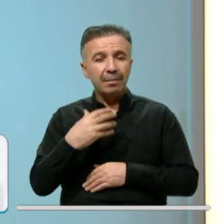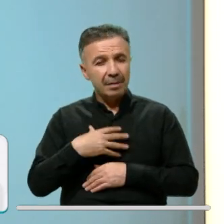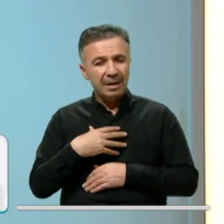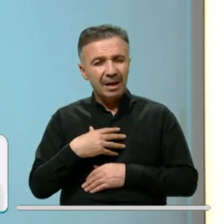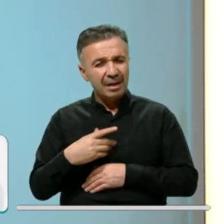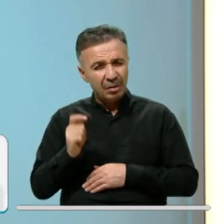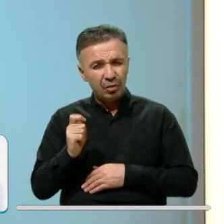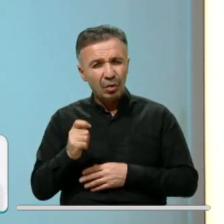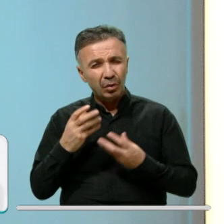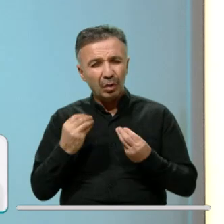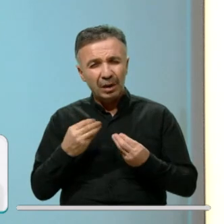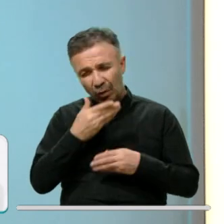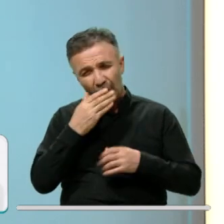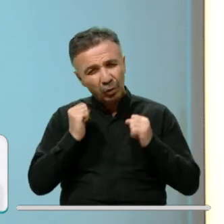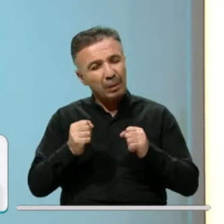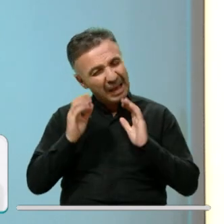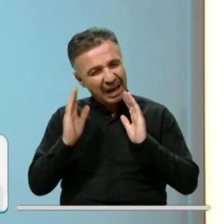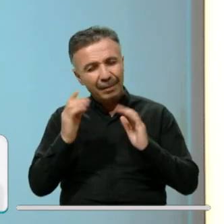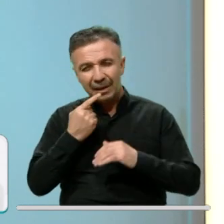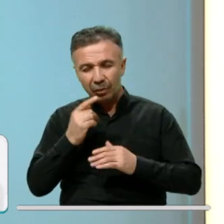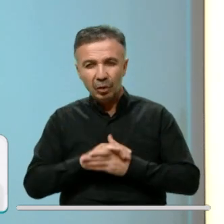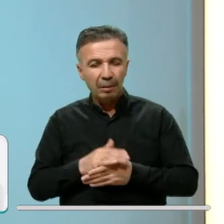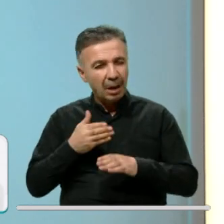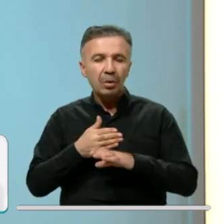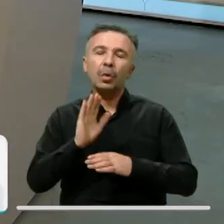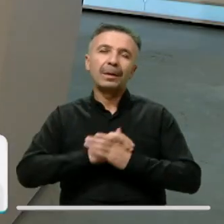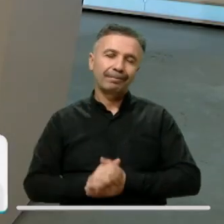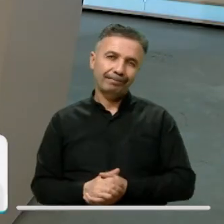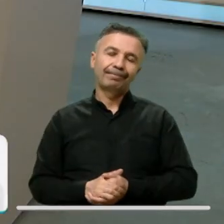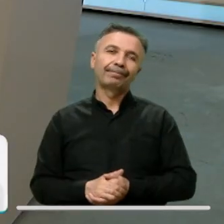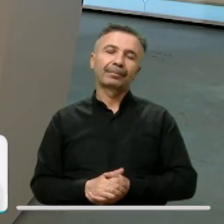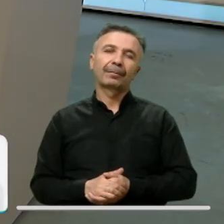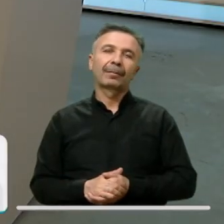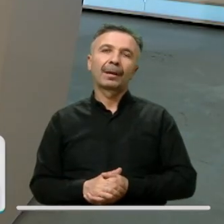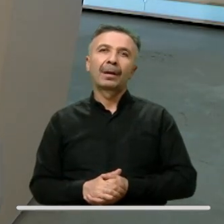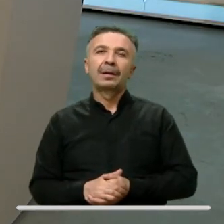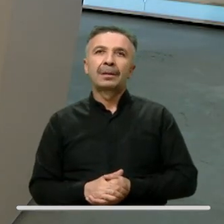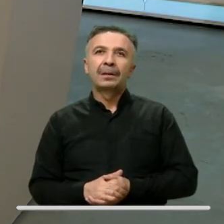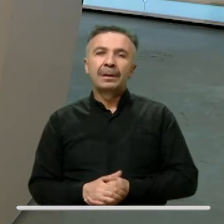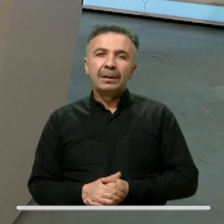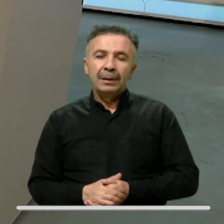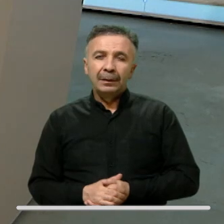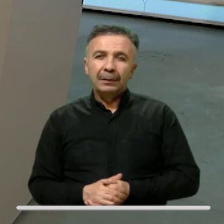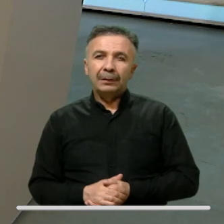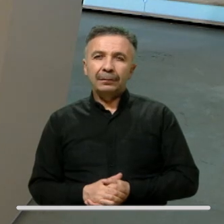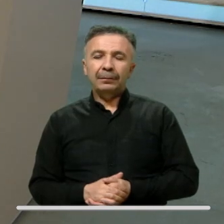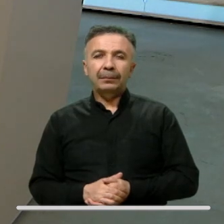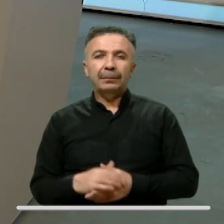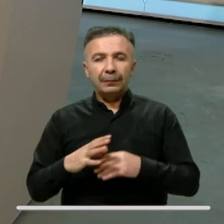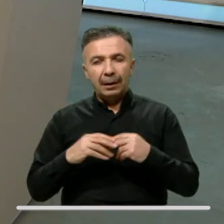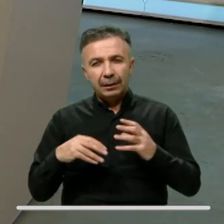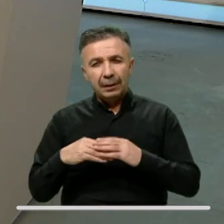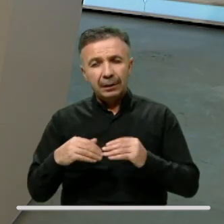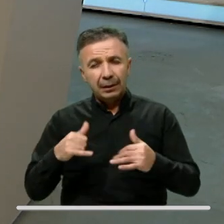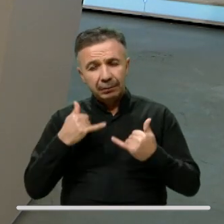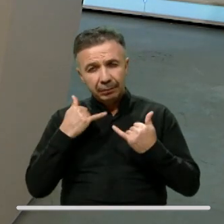biraz zorlayarak bunu yapmak istiyor. Ben bunu doğru bulmuyorum. Eyvallah hocam. İnşallah anlaşılmıştır. Adana'dan bir telefonumuz